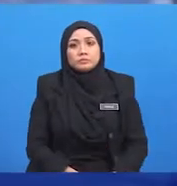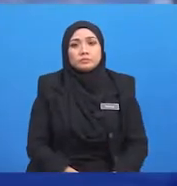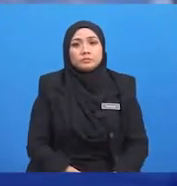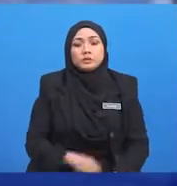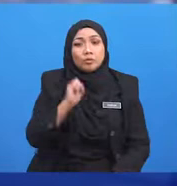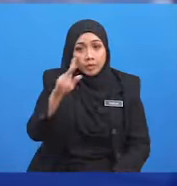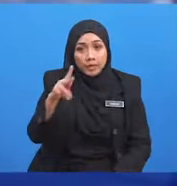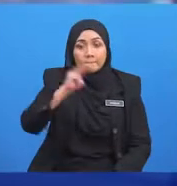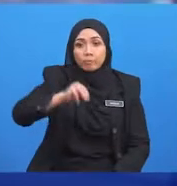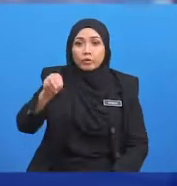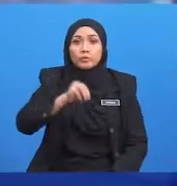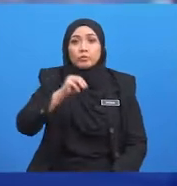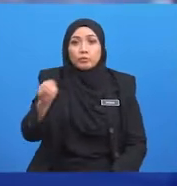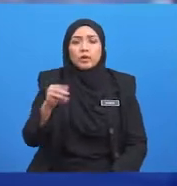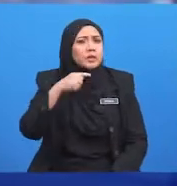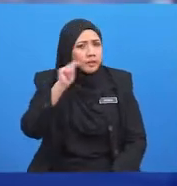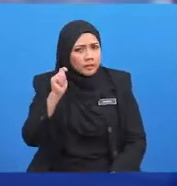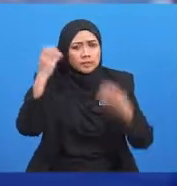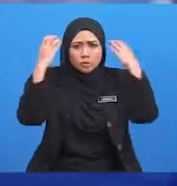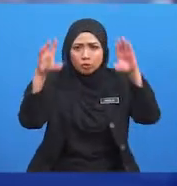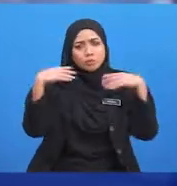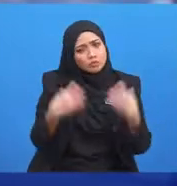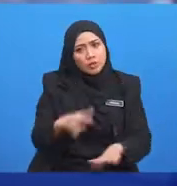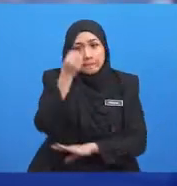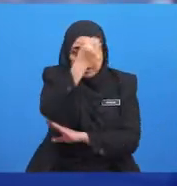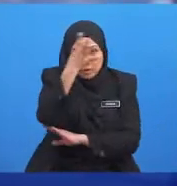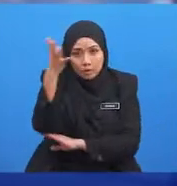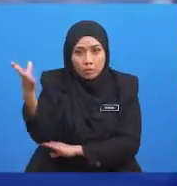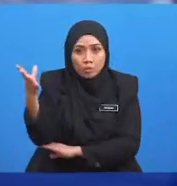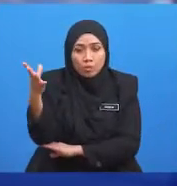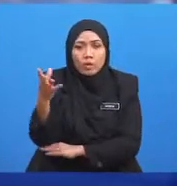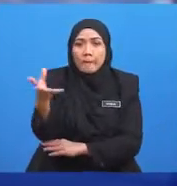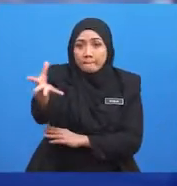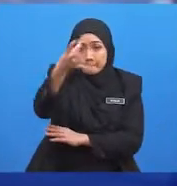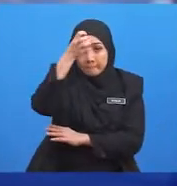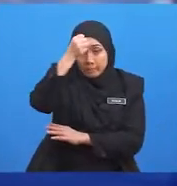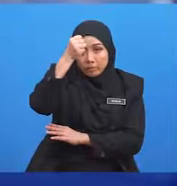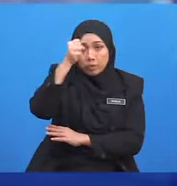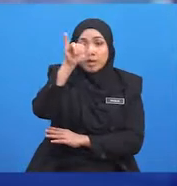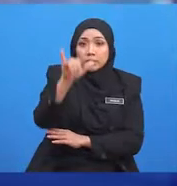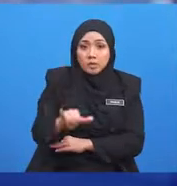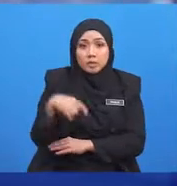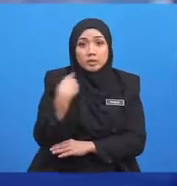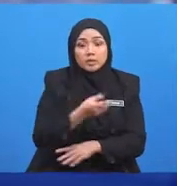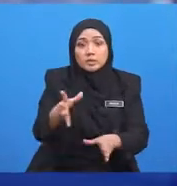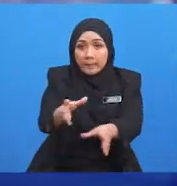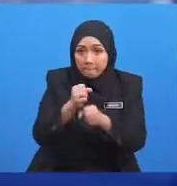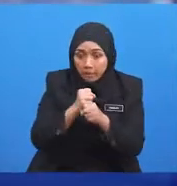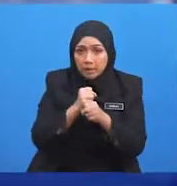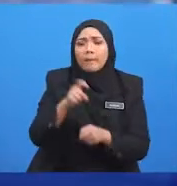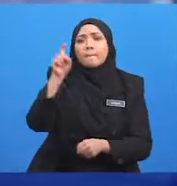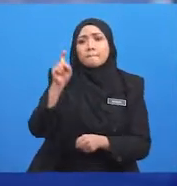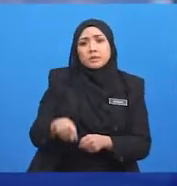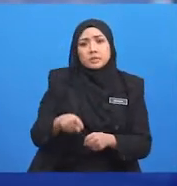Baiklah murid-murid, tadi cikgu telah nyatakan maklumat yang diperoleh tadi